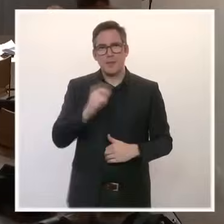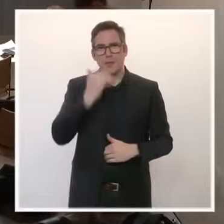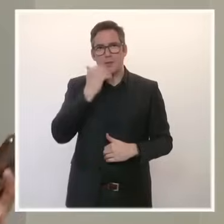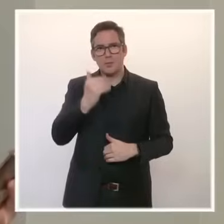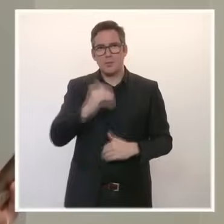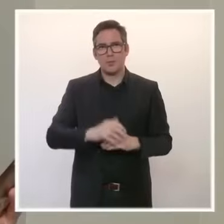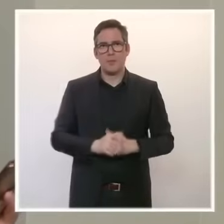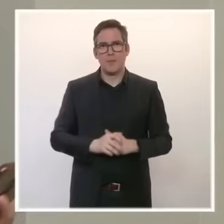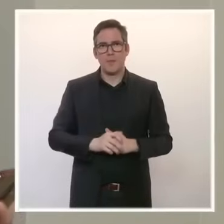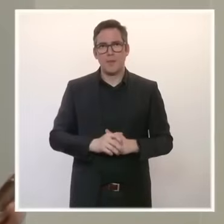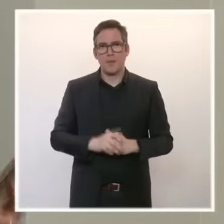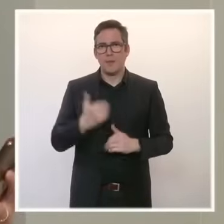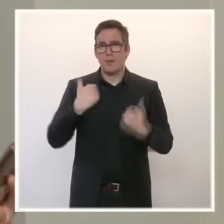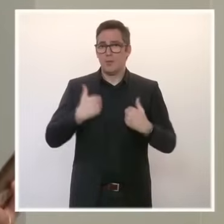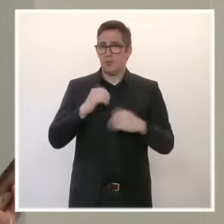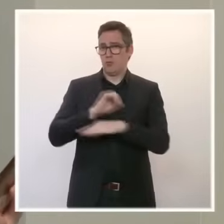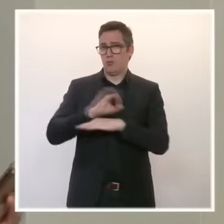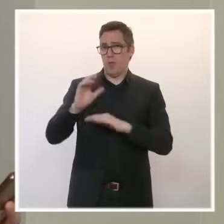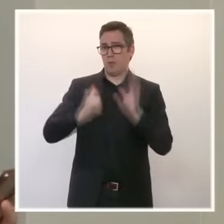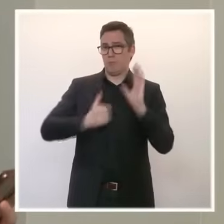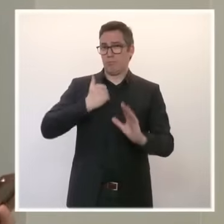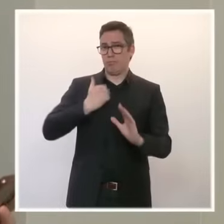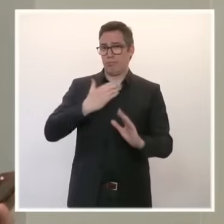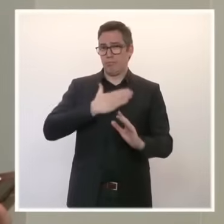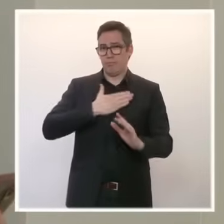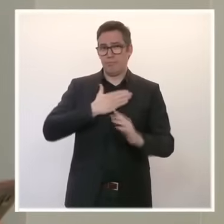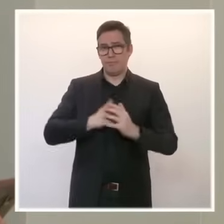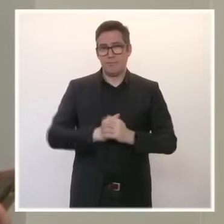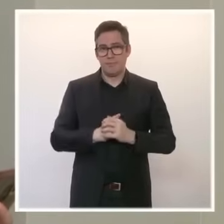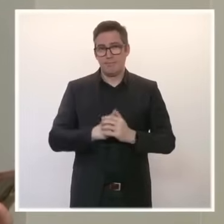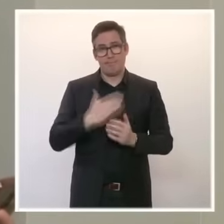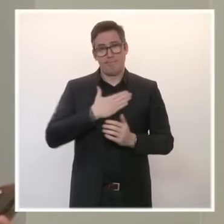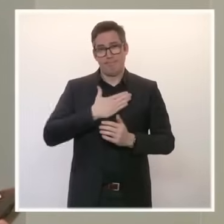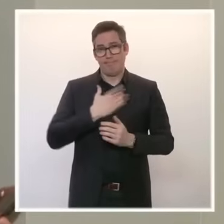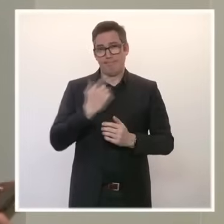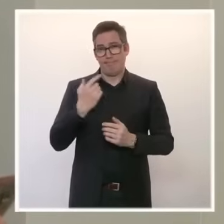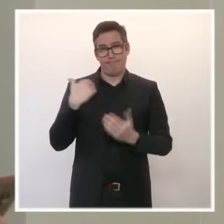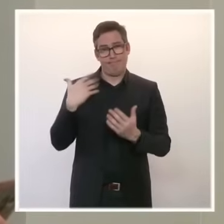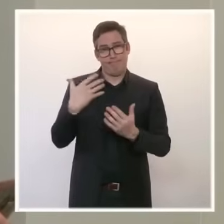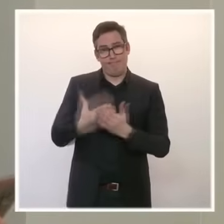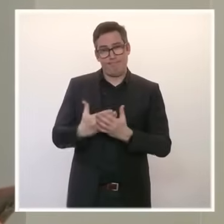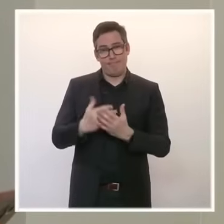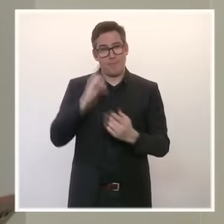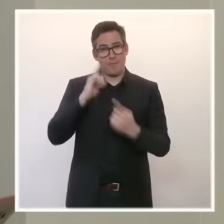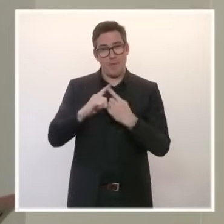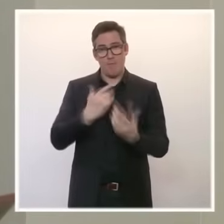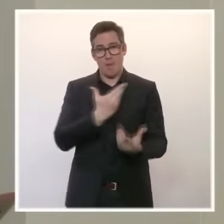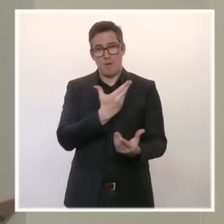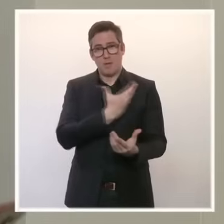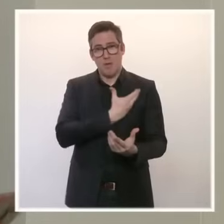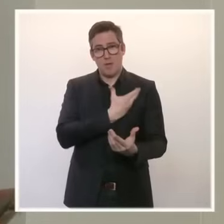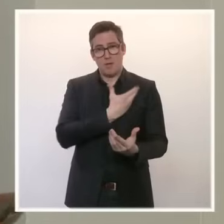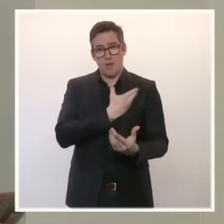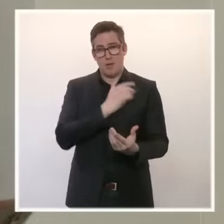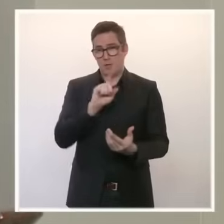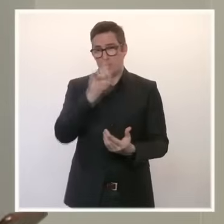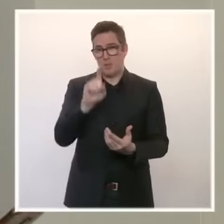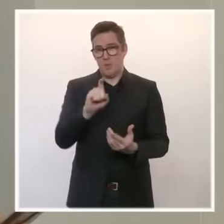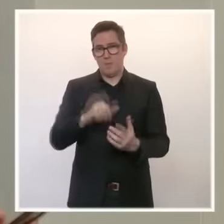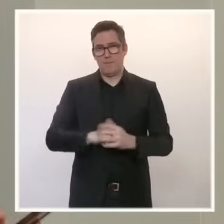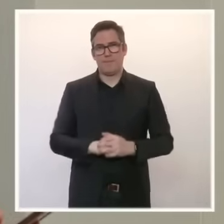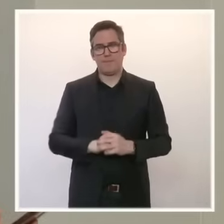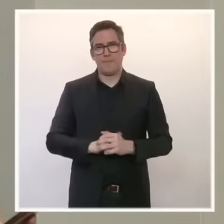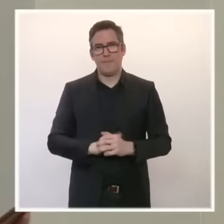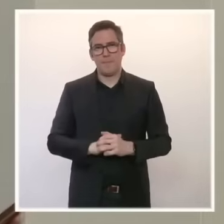Mme Laribi, journaliste indépendante, j'ai plusieurs questions concernant Gaza que je voulais déjà vous poser la semaine dernière et que je vous pose aujourd'hui. À